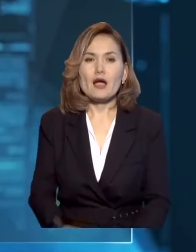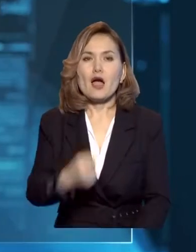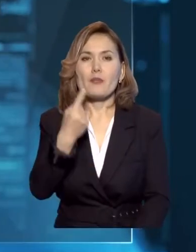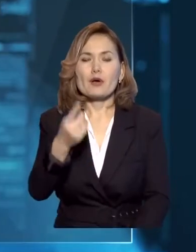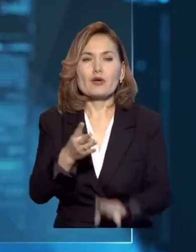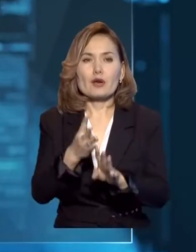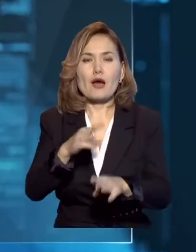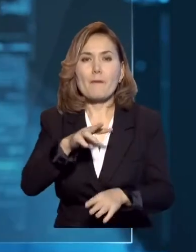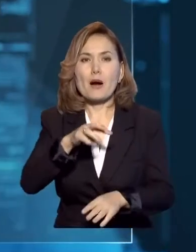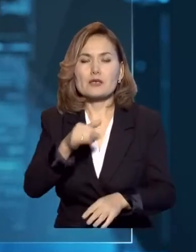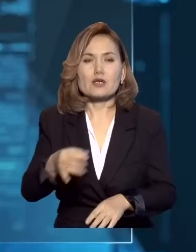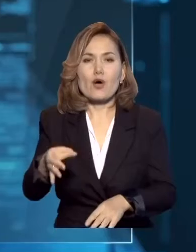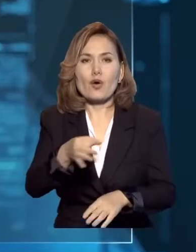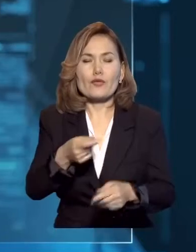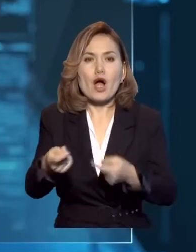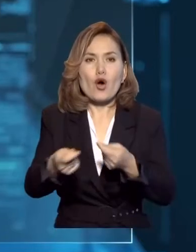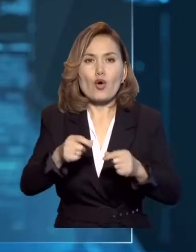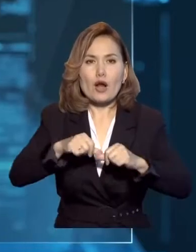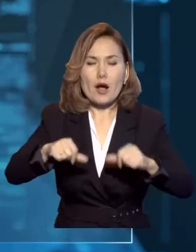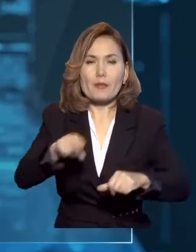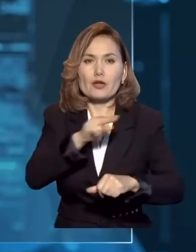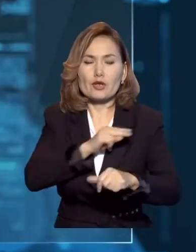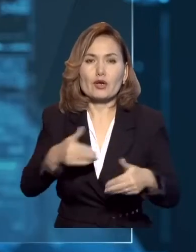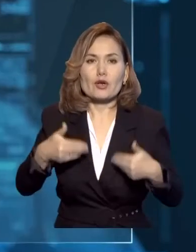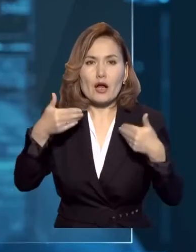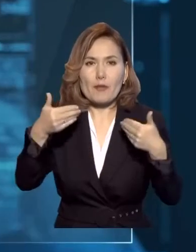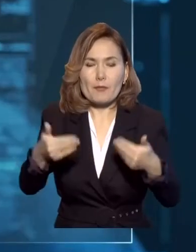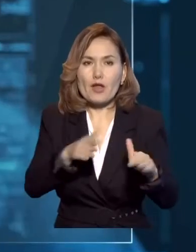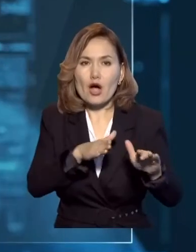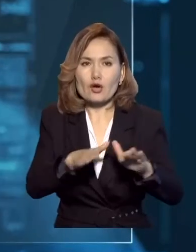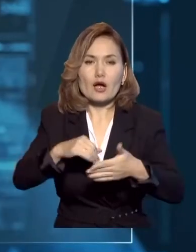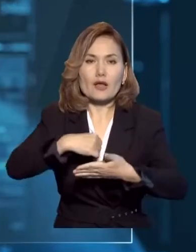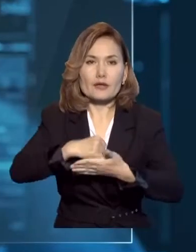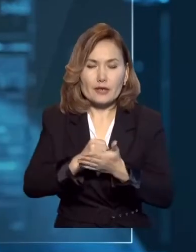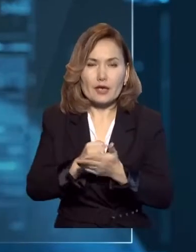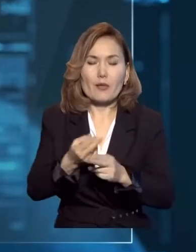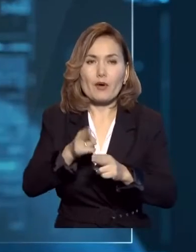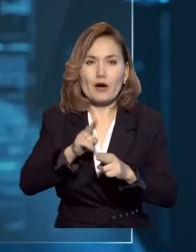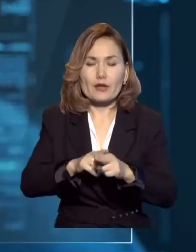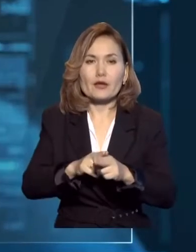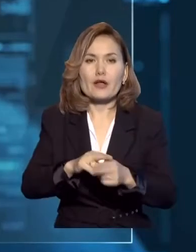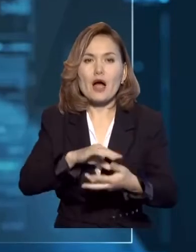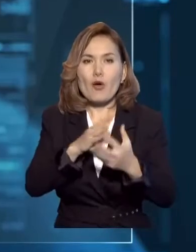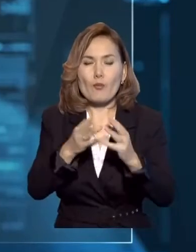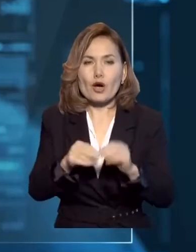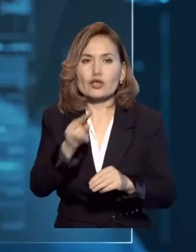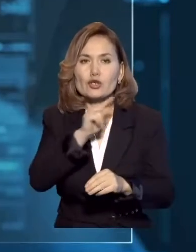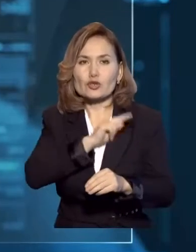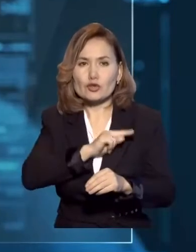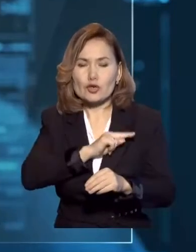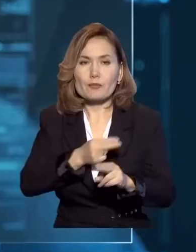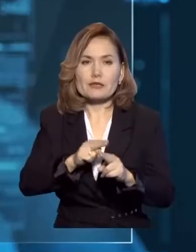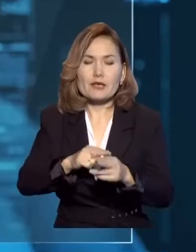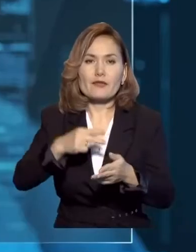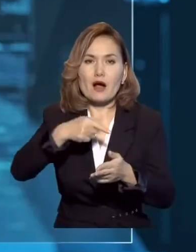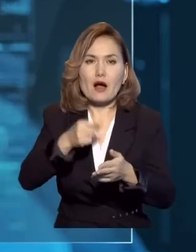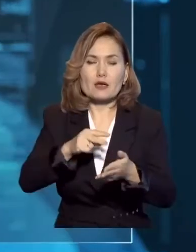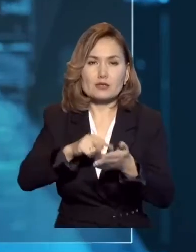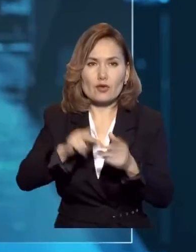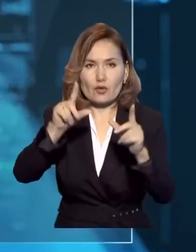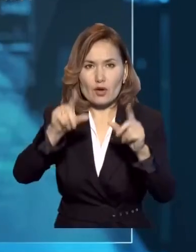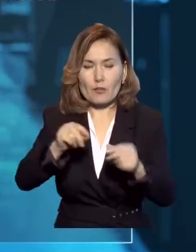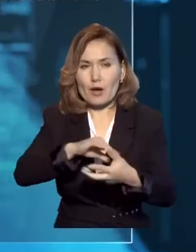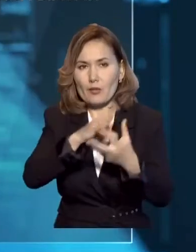Біріншіден, мен Маңғыстау бойынша үкіметтік комиссияның ұсынған шаралар кешенін мақұлдаймын. Екіншіден, монополияға қарсы органға кәсіпкерлік